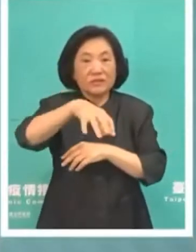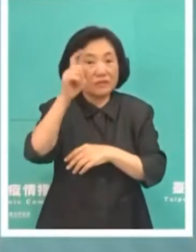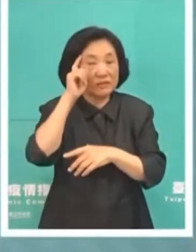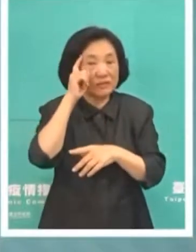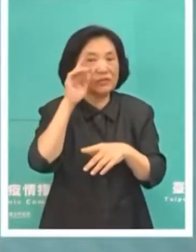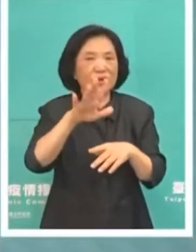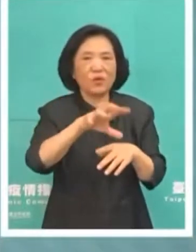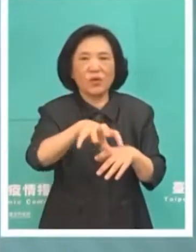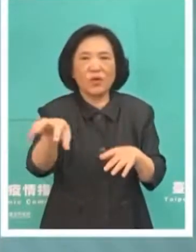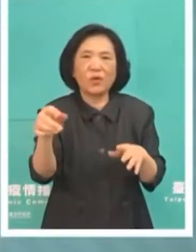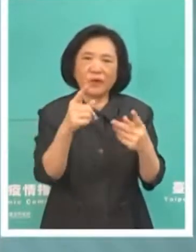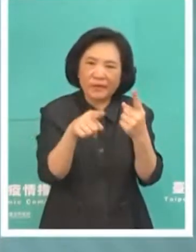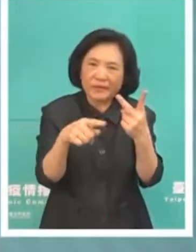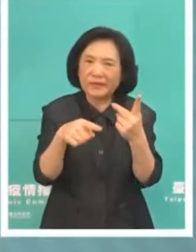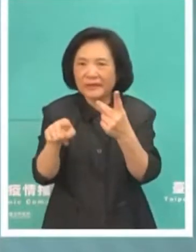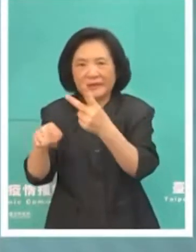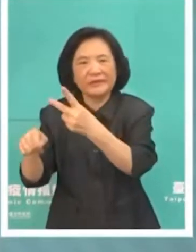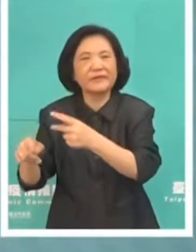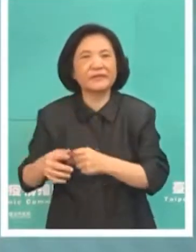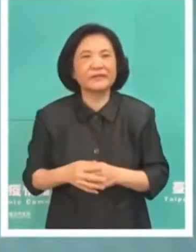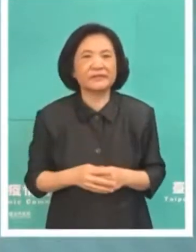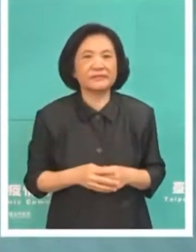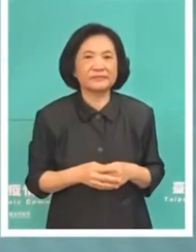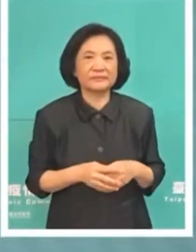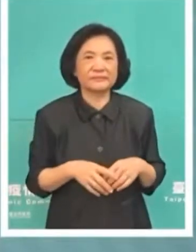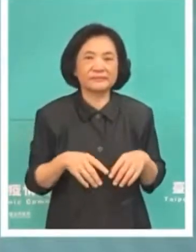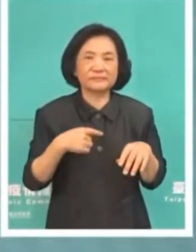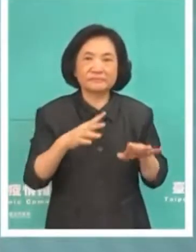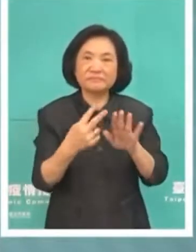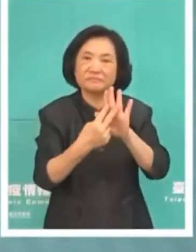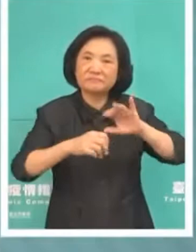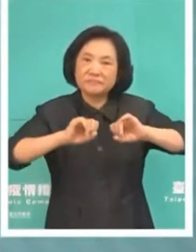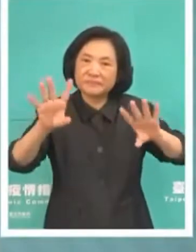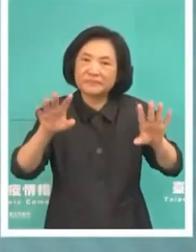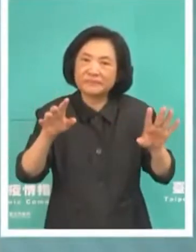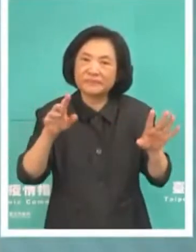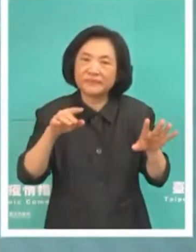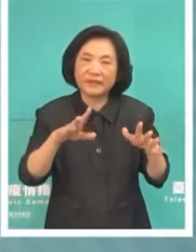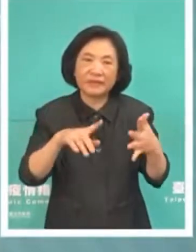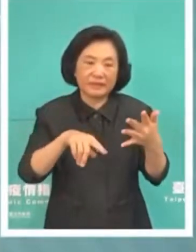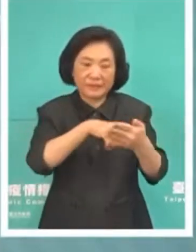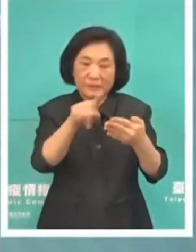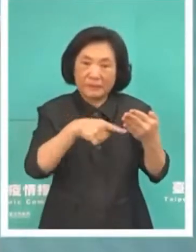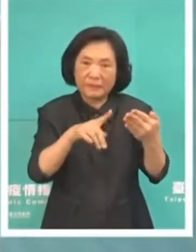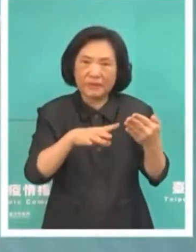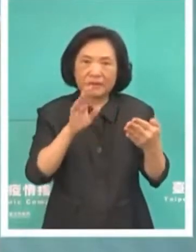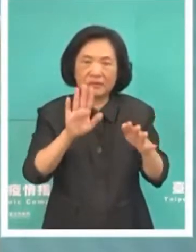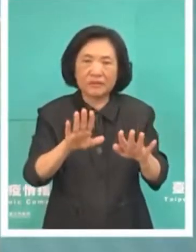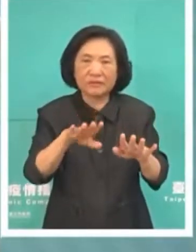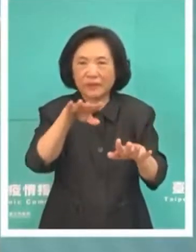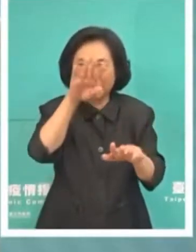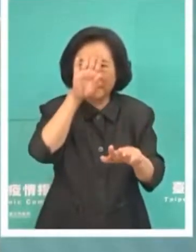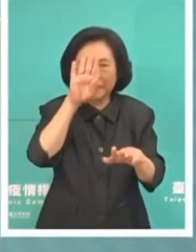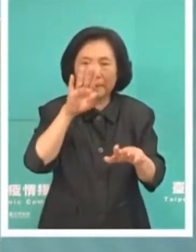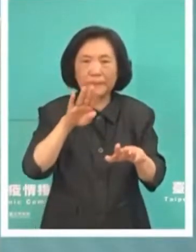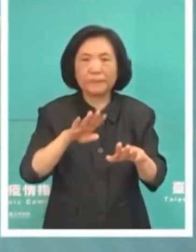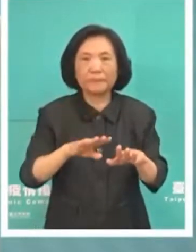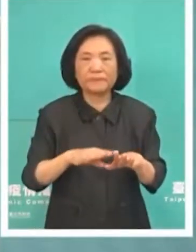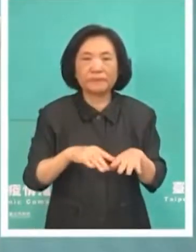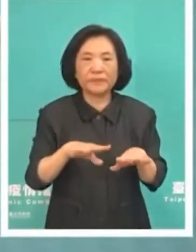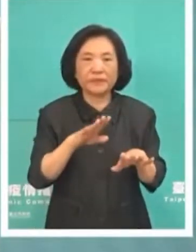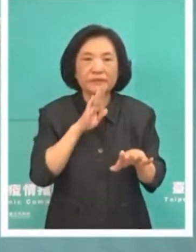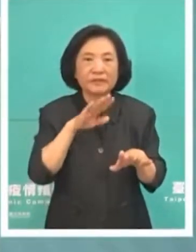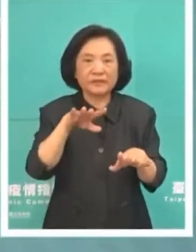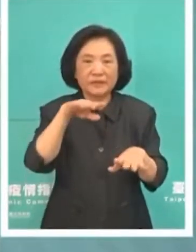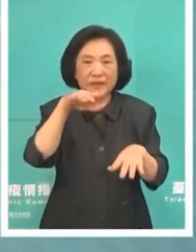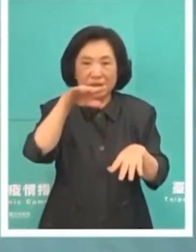政区哦有一个有两个有三个，所以表示说这个病例现在是量相当那浓那个密度